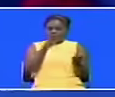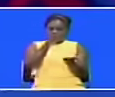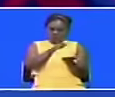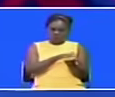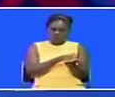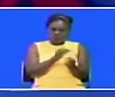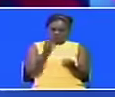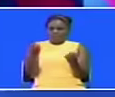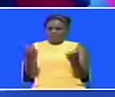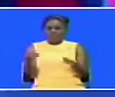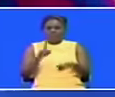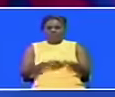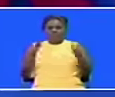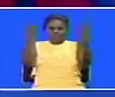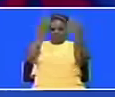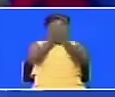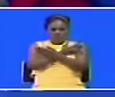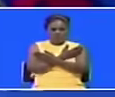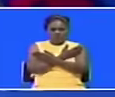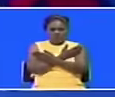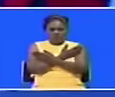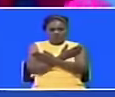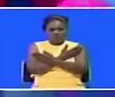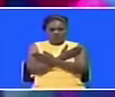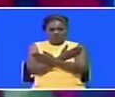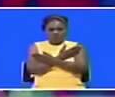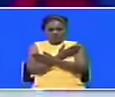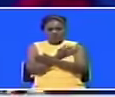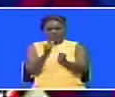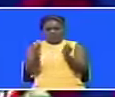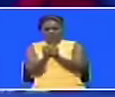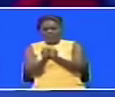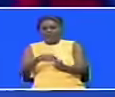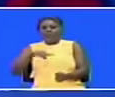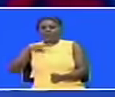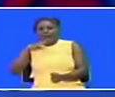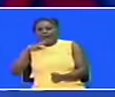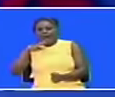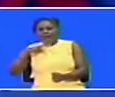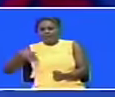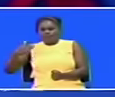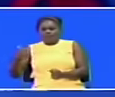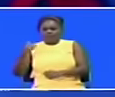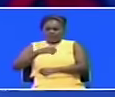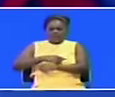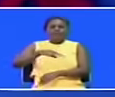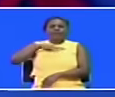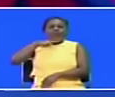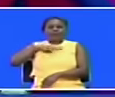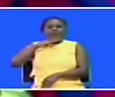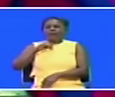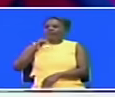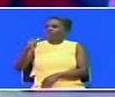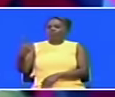Mara ngine usiku nakufa 10. Kesho 10. Kila saa inakufa. Sio mara